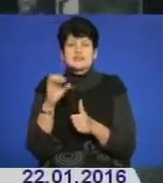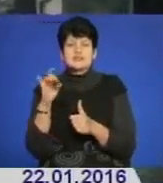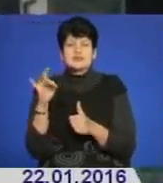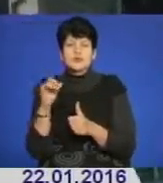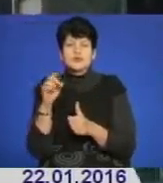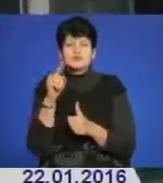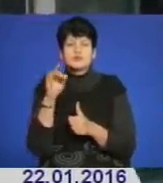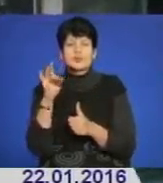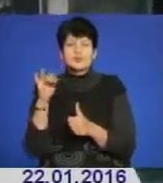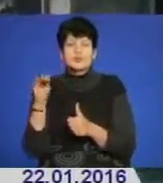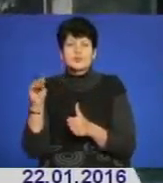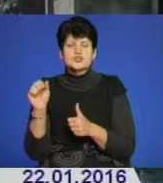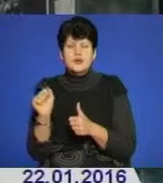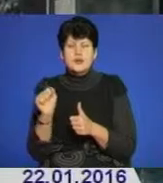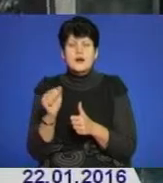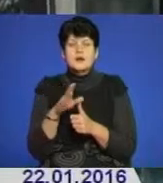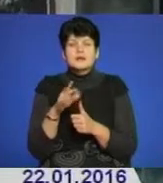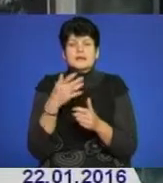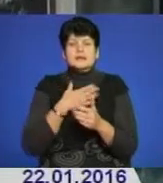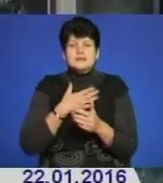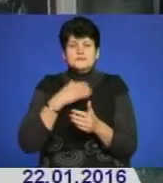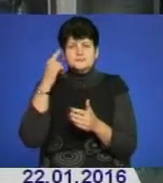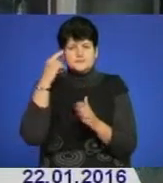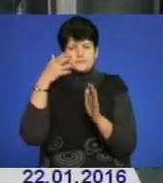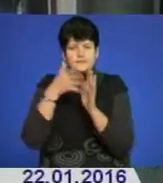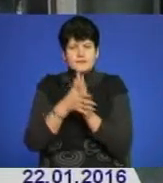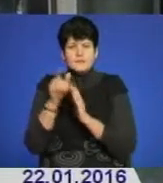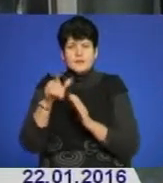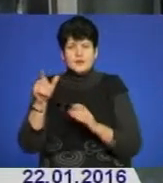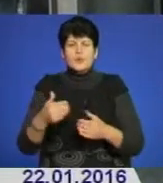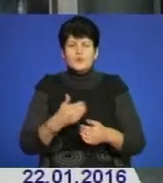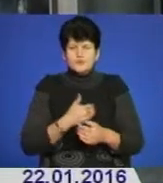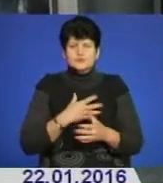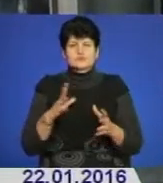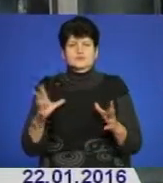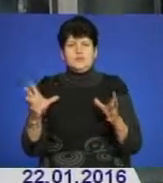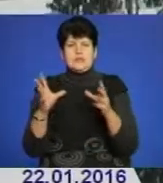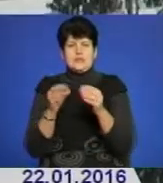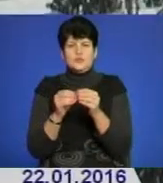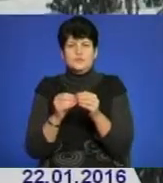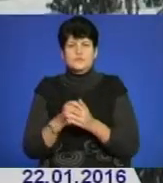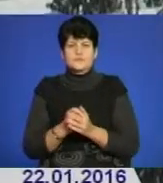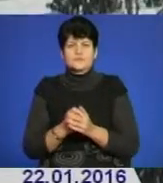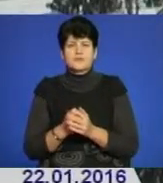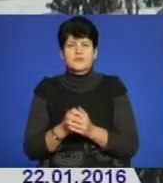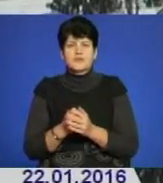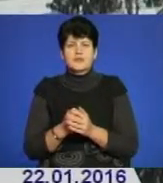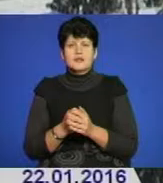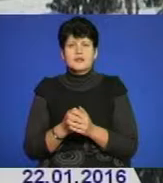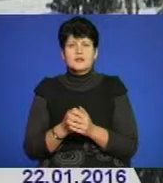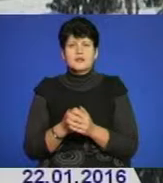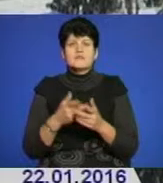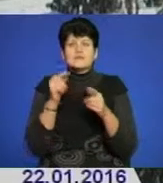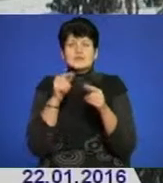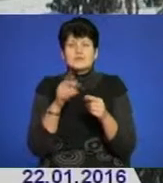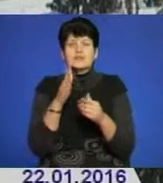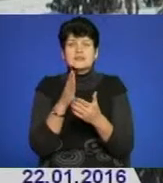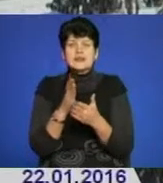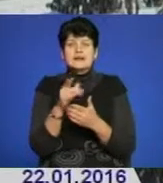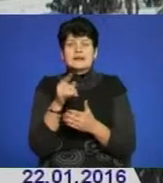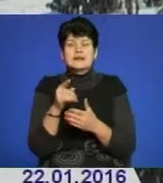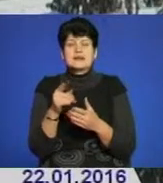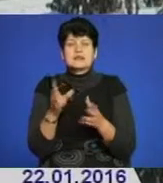Та попри все, наші свідомі співвітчизники прагнули і прагнуть єдності. Властиво та єдність, так як тоді,